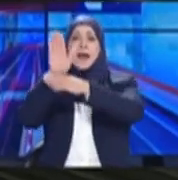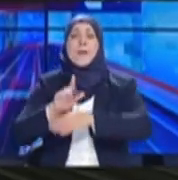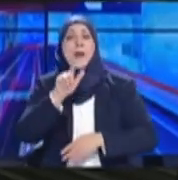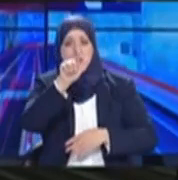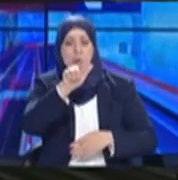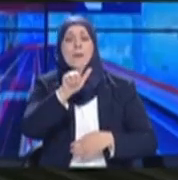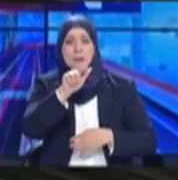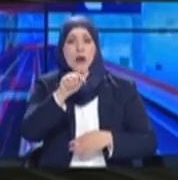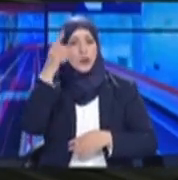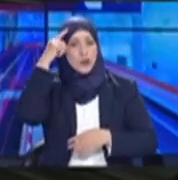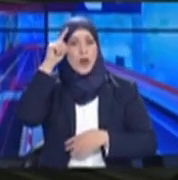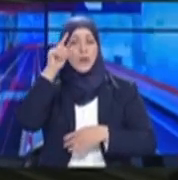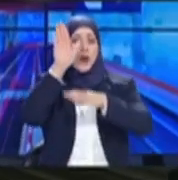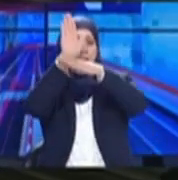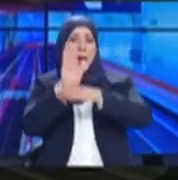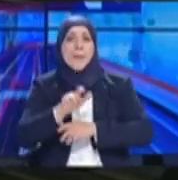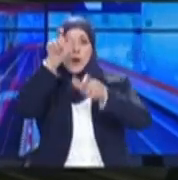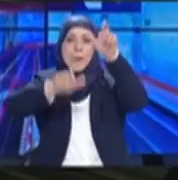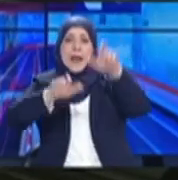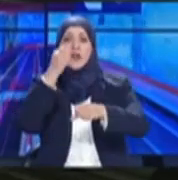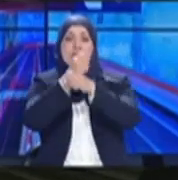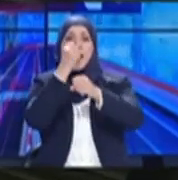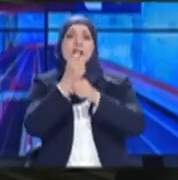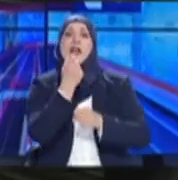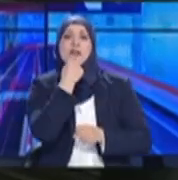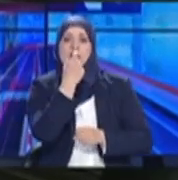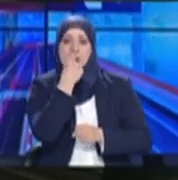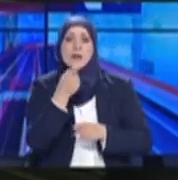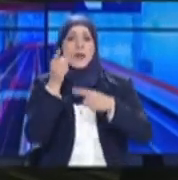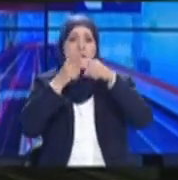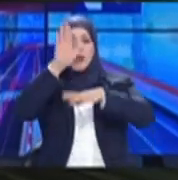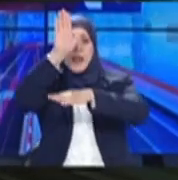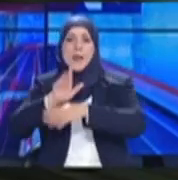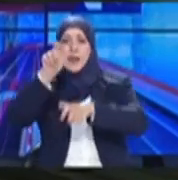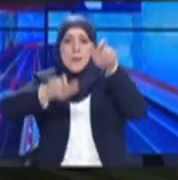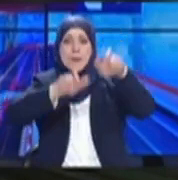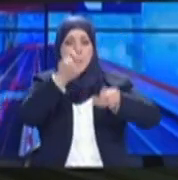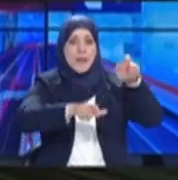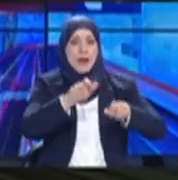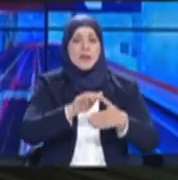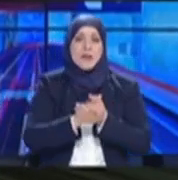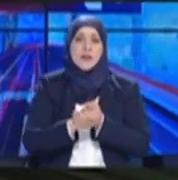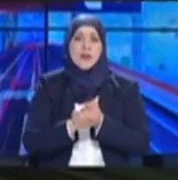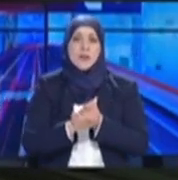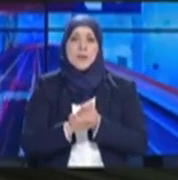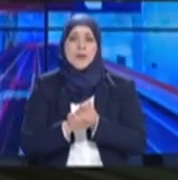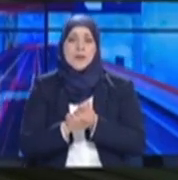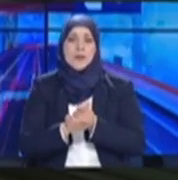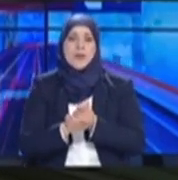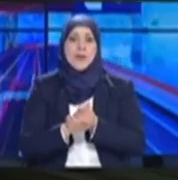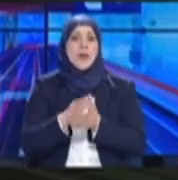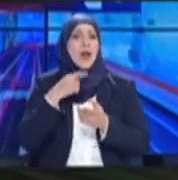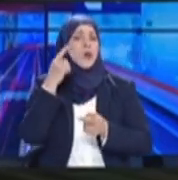حبيت العاملين بالصيدليات وايضا لحمايه المواطنين والاكتفاء صغيره اه اه